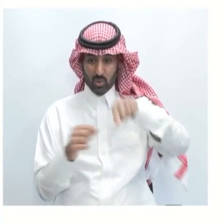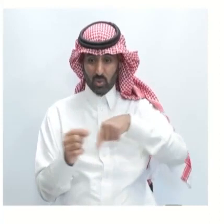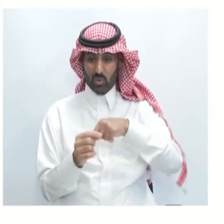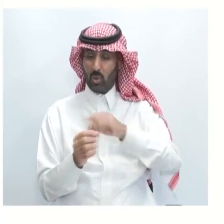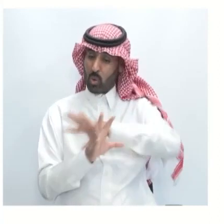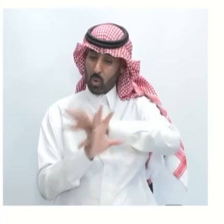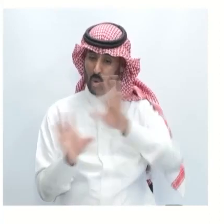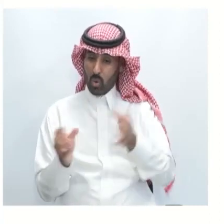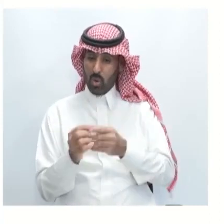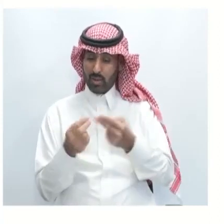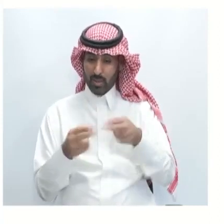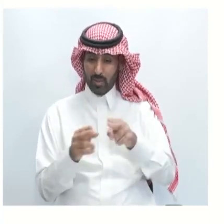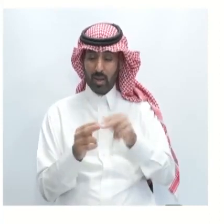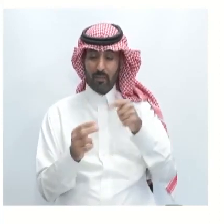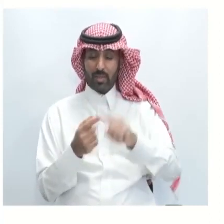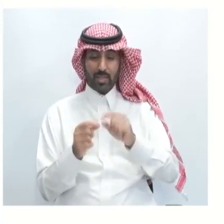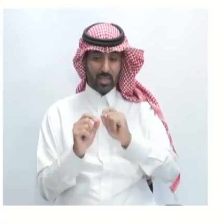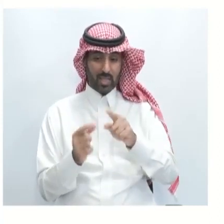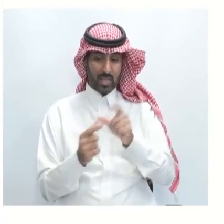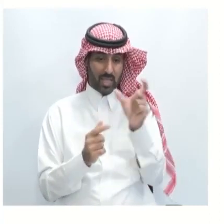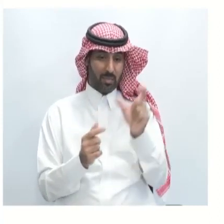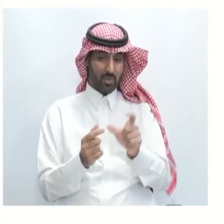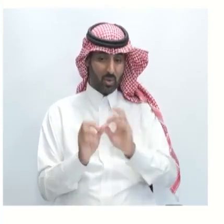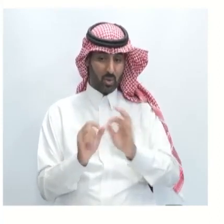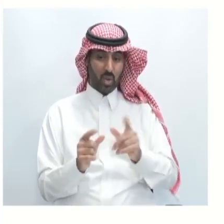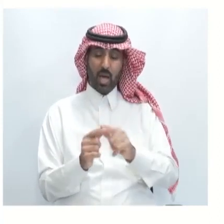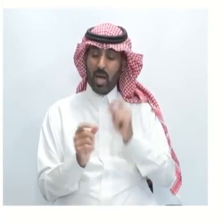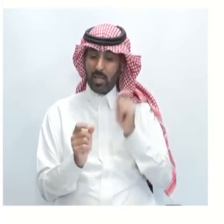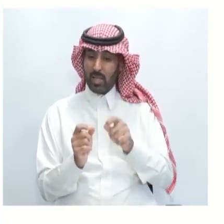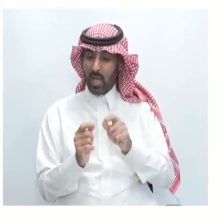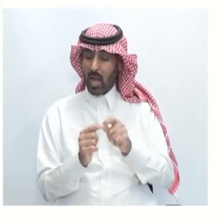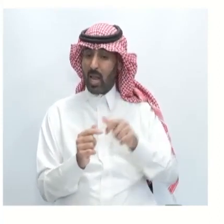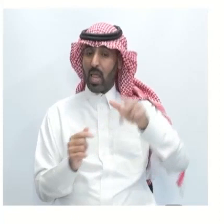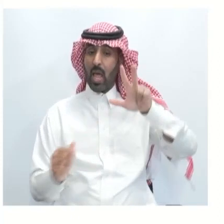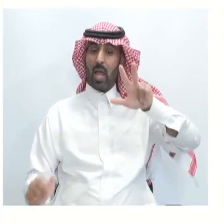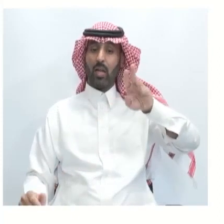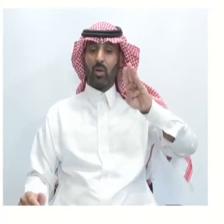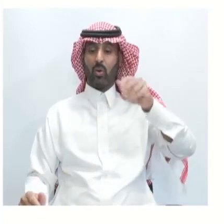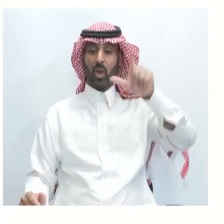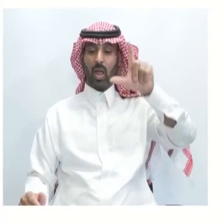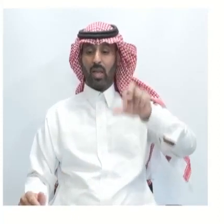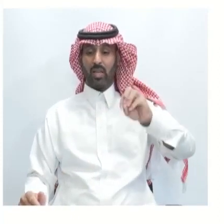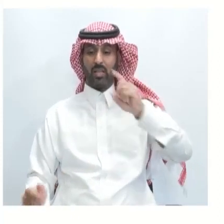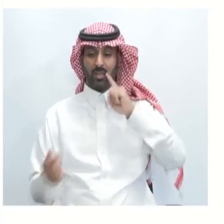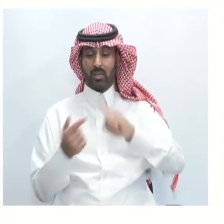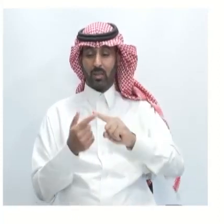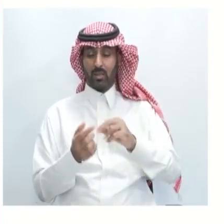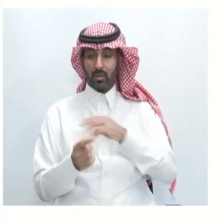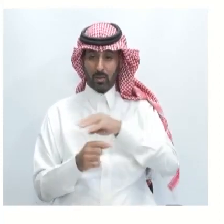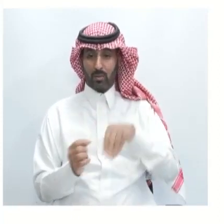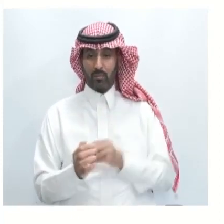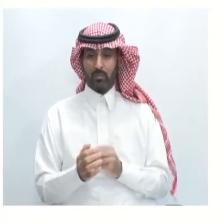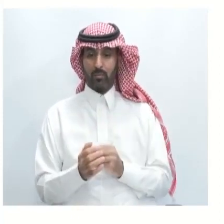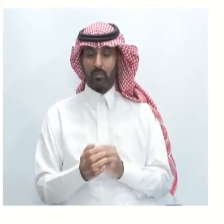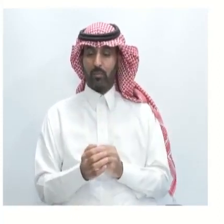بحيث تبدا بالالفاظ التي تدل على الكليه ما معنى هذا الكلام شرط ان تكون مقدمه ثانيه مصوره بصور